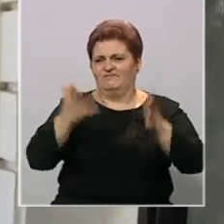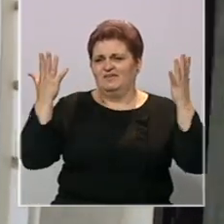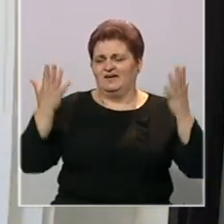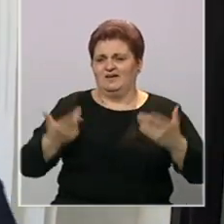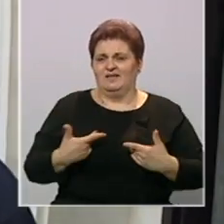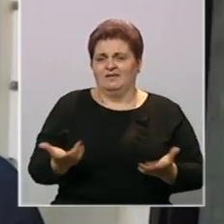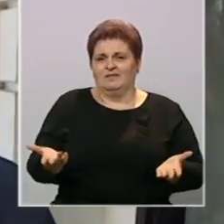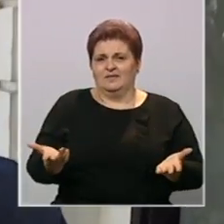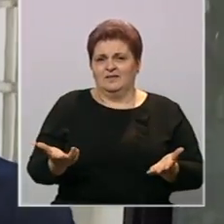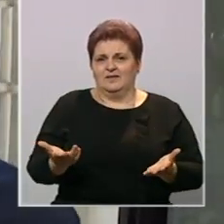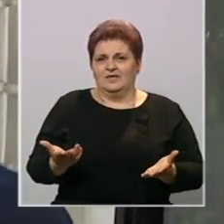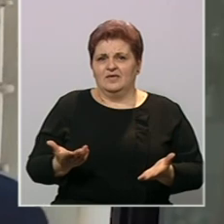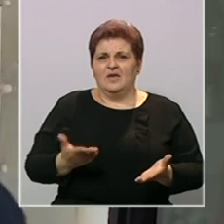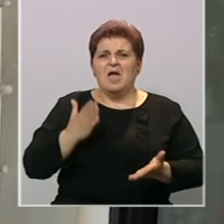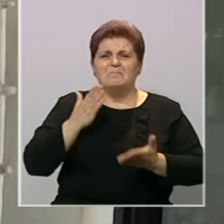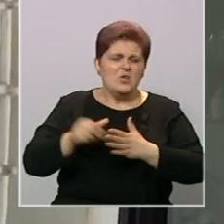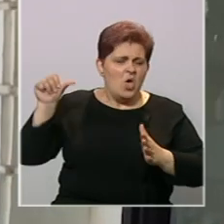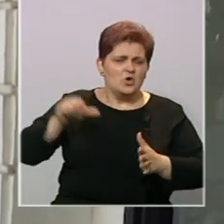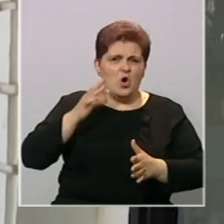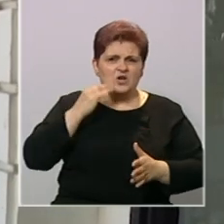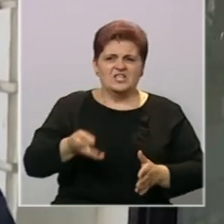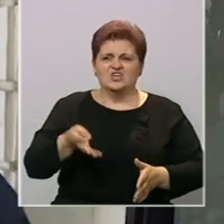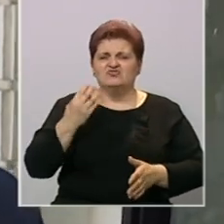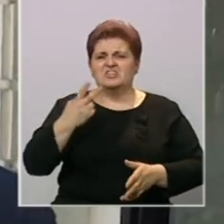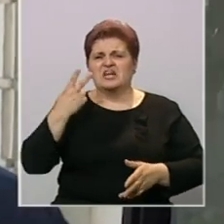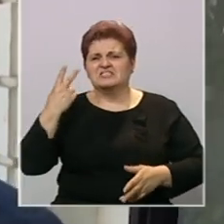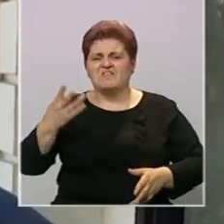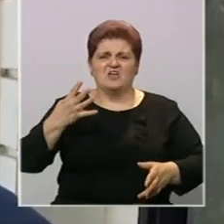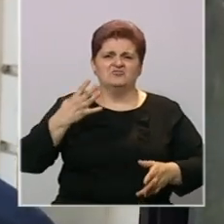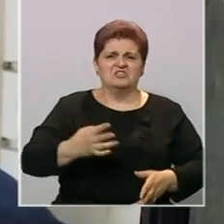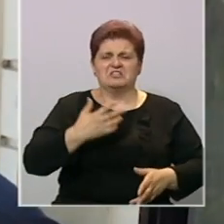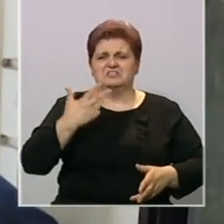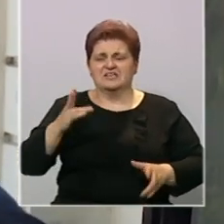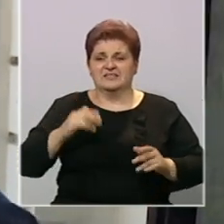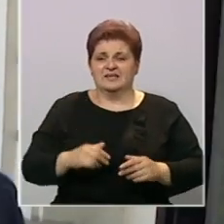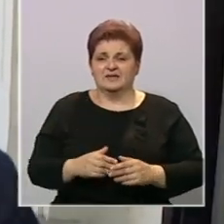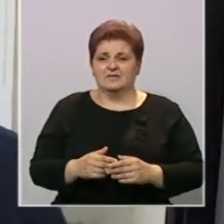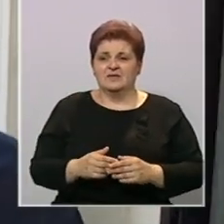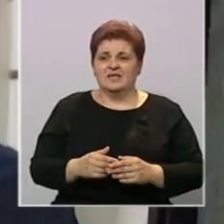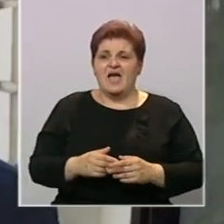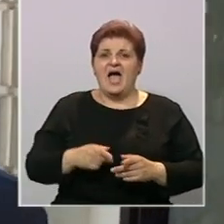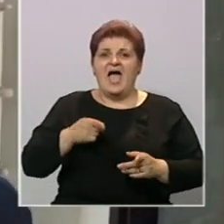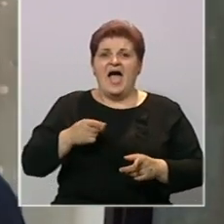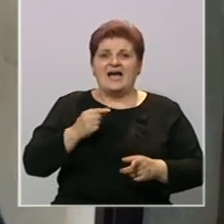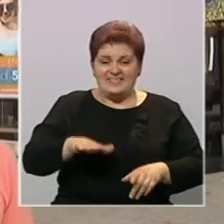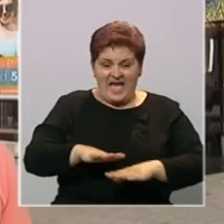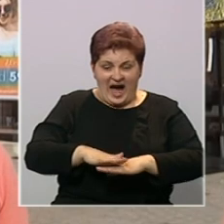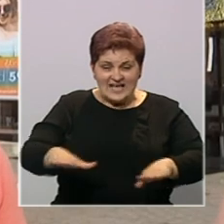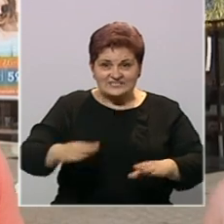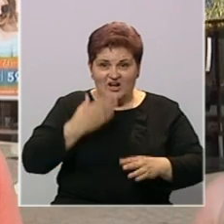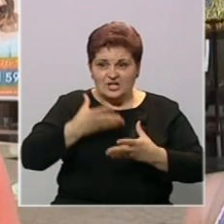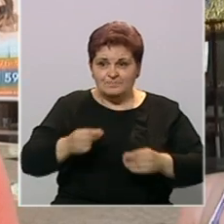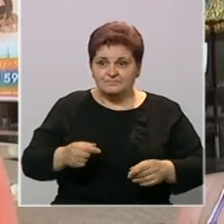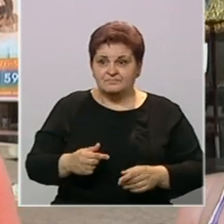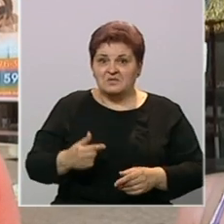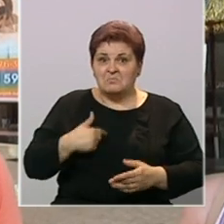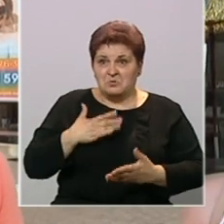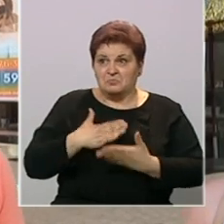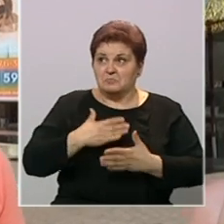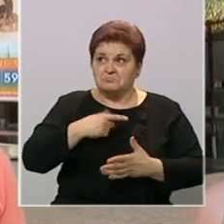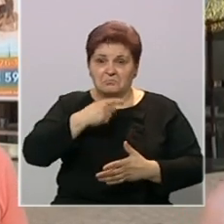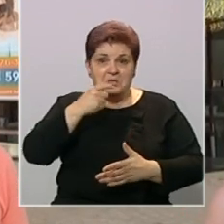smeta. Bilo i gorih dana, 42, 42. Kad sasva kako pođe topit pod nogama. Mene odgovara, ne znam,